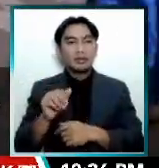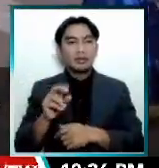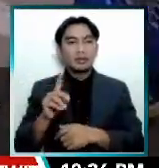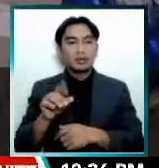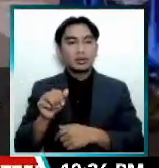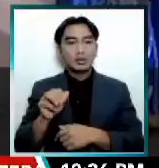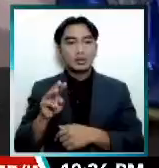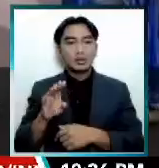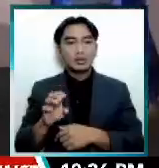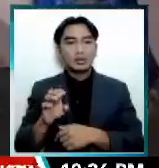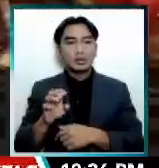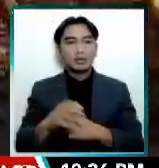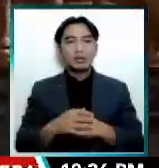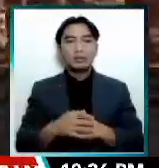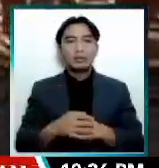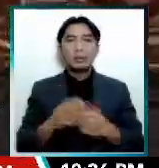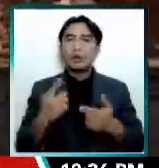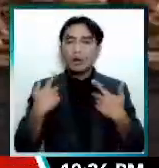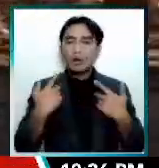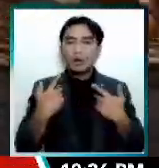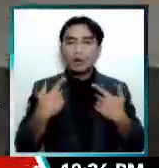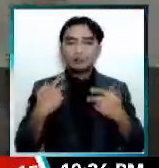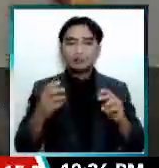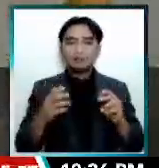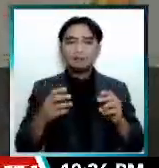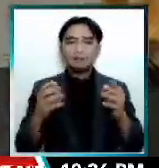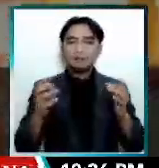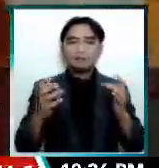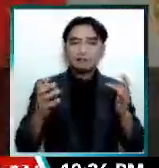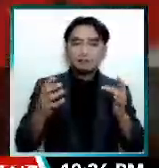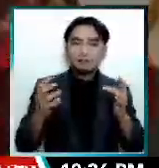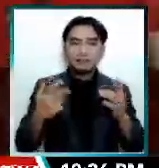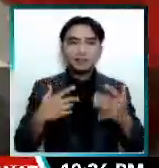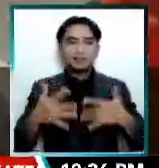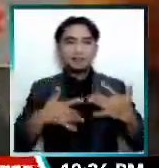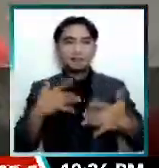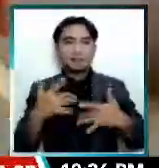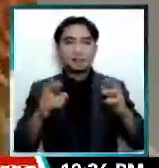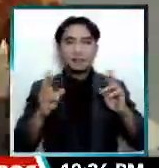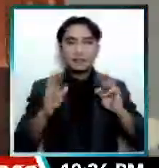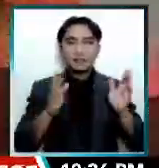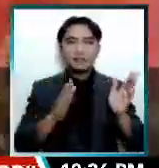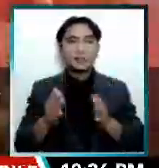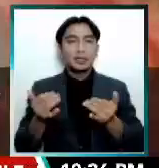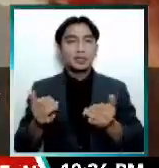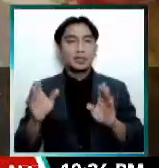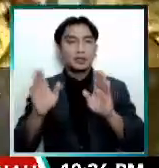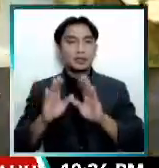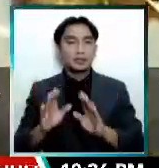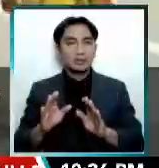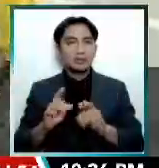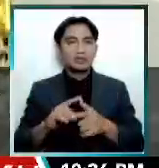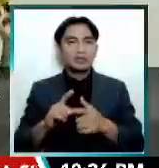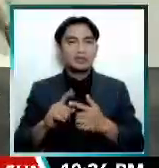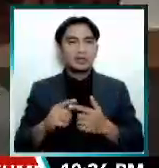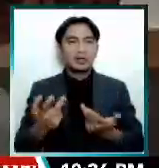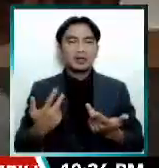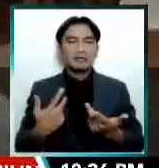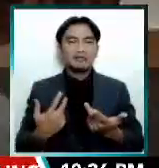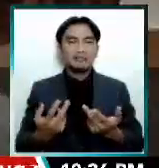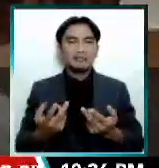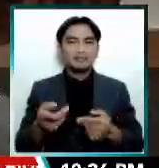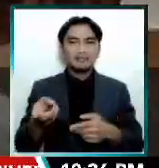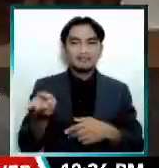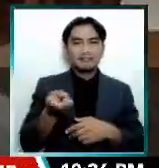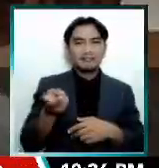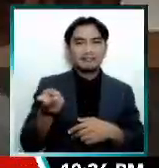Pero ang ingay at init ng paghahanda para sa inaabangang Sinulog Grand Parade ngayong Linggo, sinabayan ng tila hindi pagkakaunawaan ni Cebu